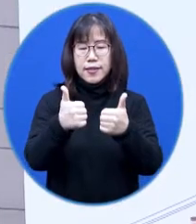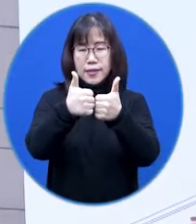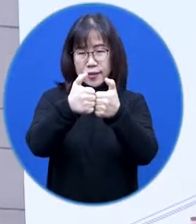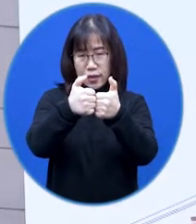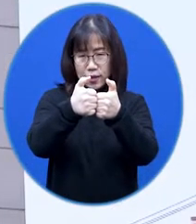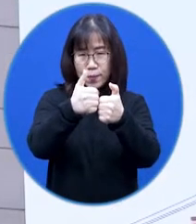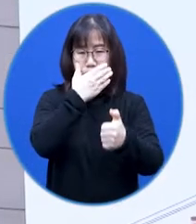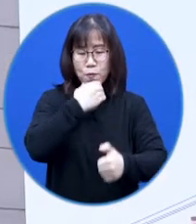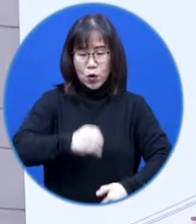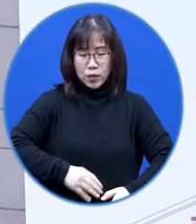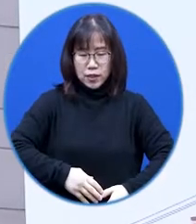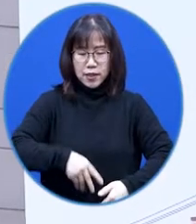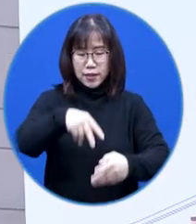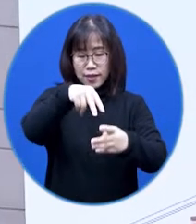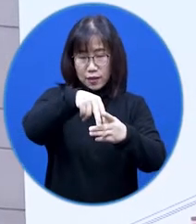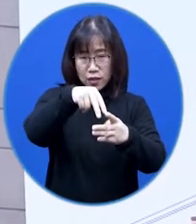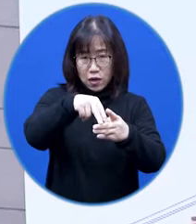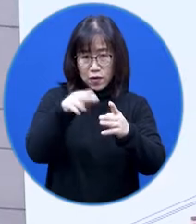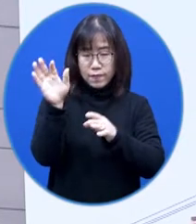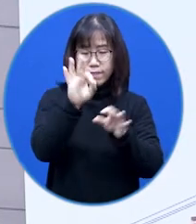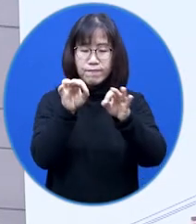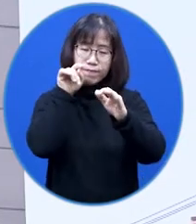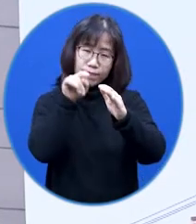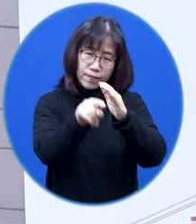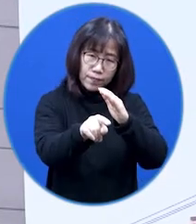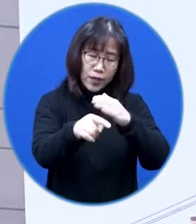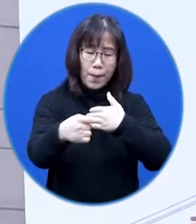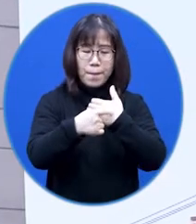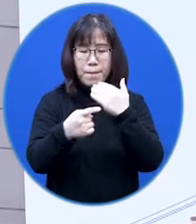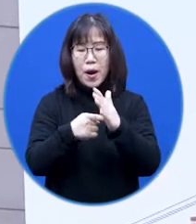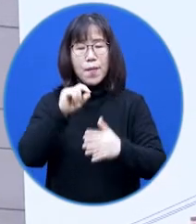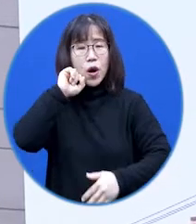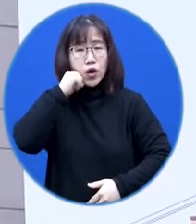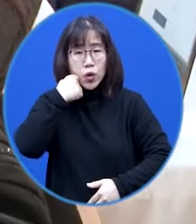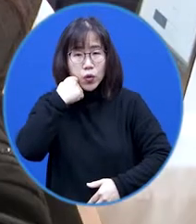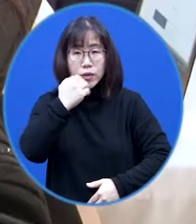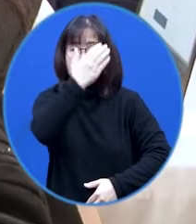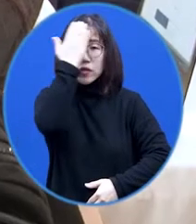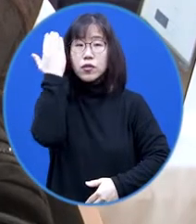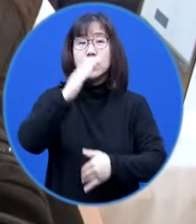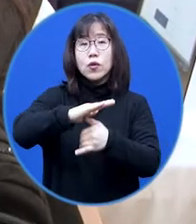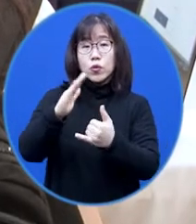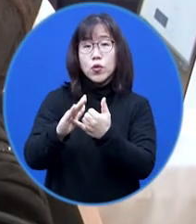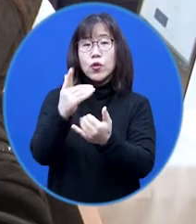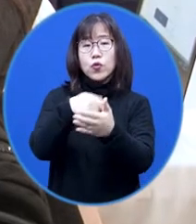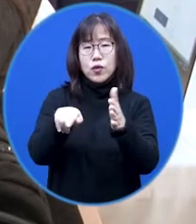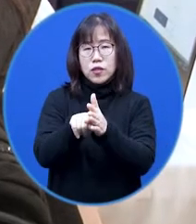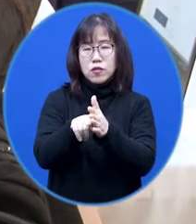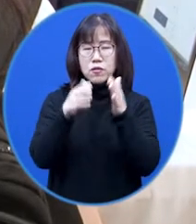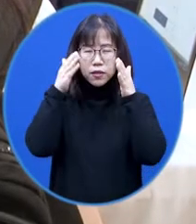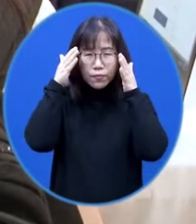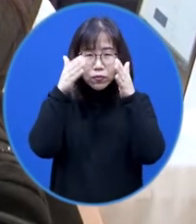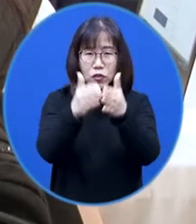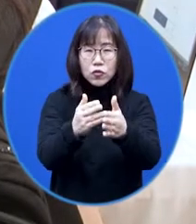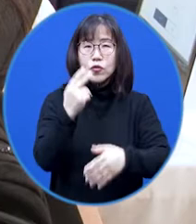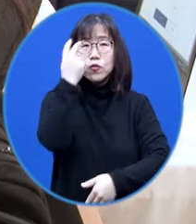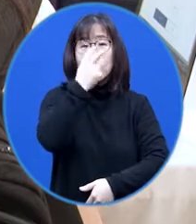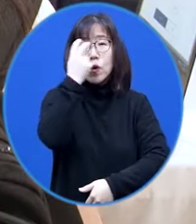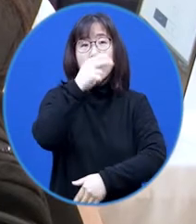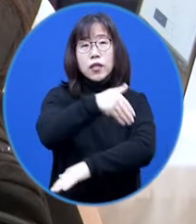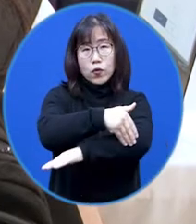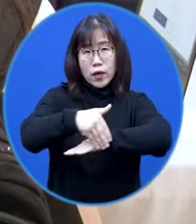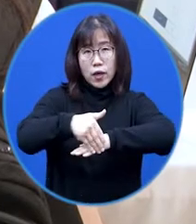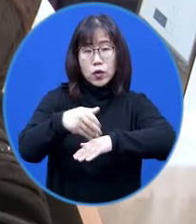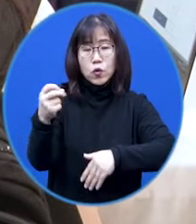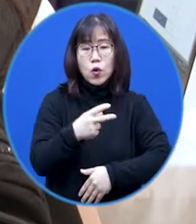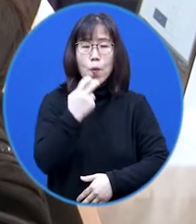강서양천교육지원청은 상담복지센터와 찾아가는 상담을 진행하고 심적 어려움을 겪고 있는 위기 잠재 청소년들을